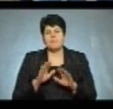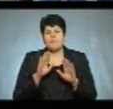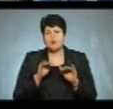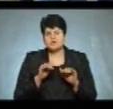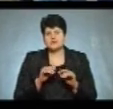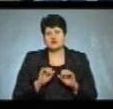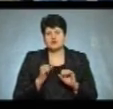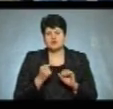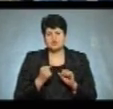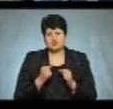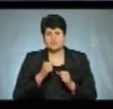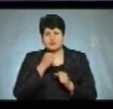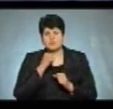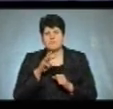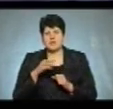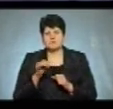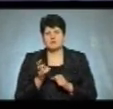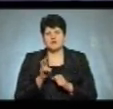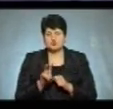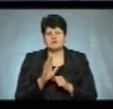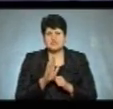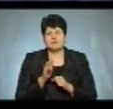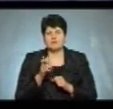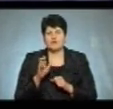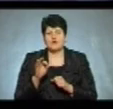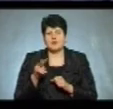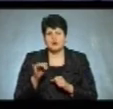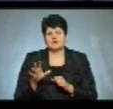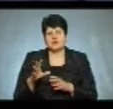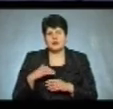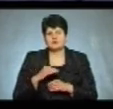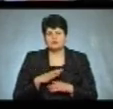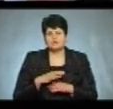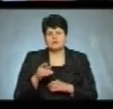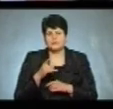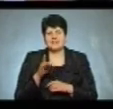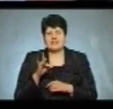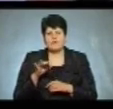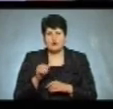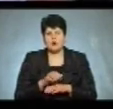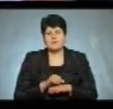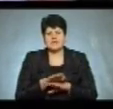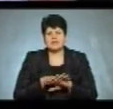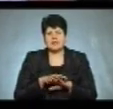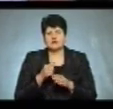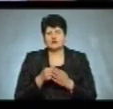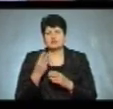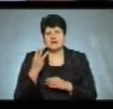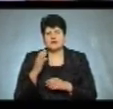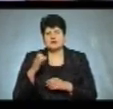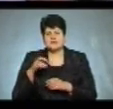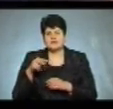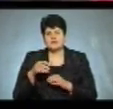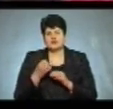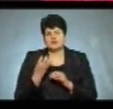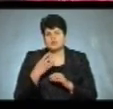Попрощатися із другом дідом Майданом прийшов Василь Болещук. Чоловіки разом були на Тернопільському Євромайдані до 3 січня